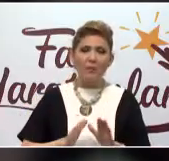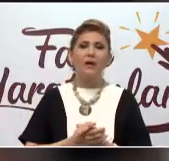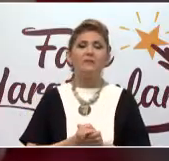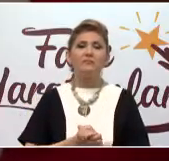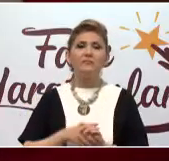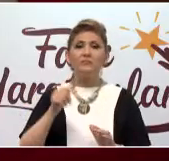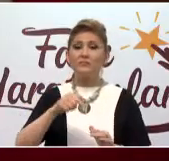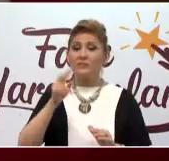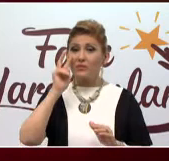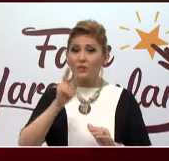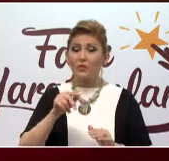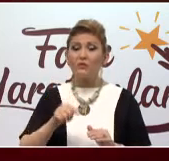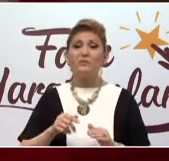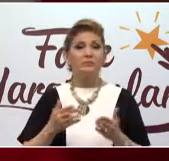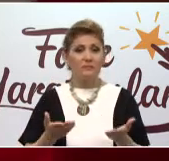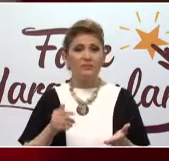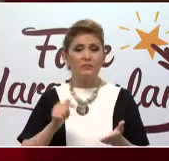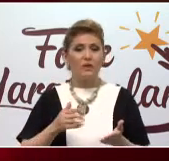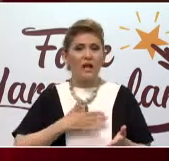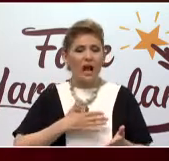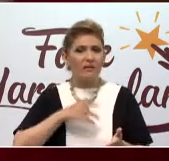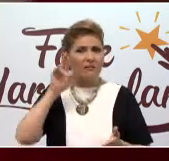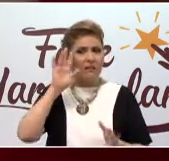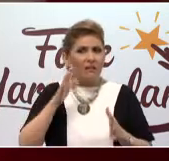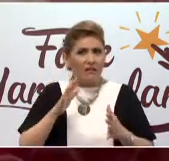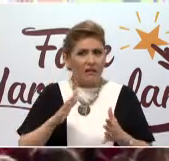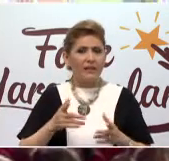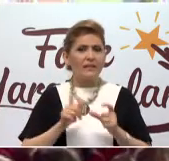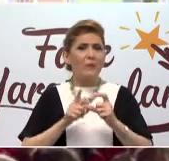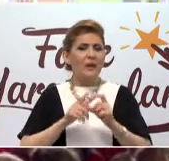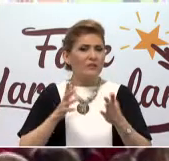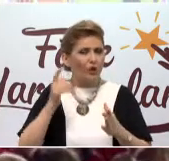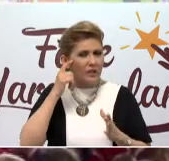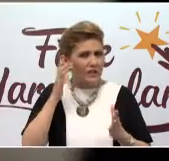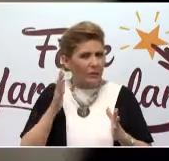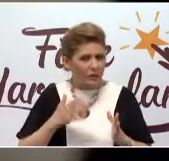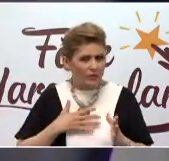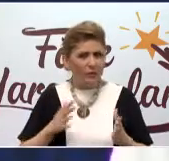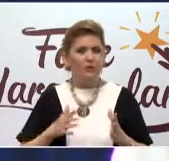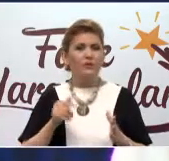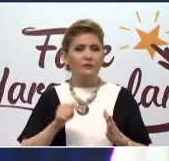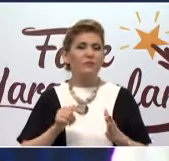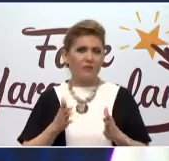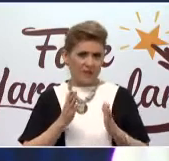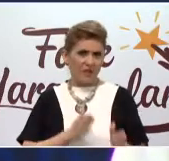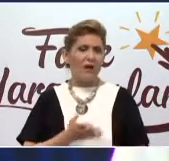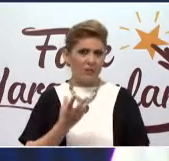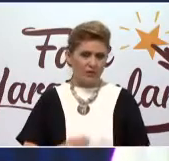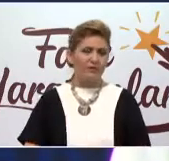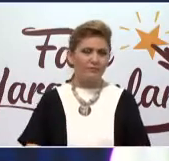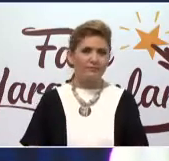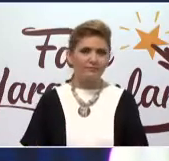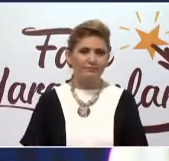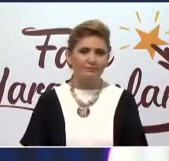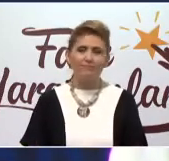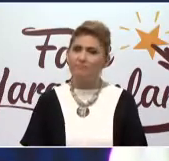bu gördüğümüz eşikçi durumlar, işte bu kaygı bozuklukları, depresyona eğilim, dikkat eksikliği gibi durumlar devam etmekte oluyor bu evet.